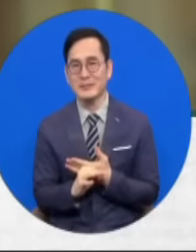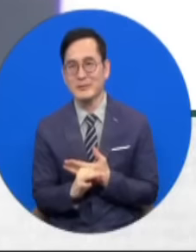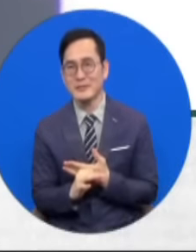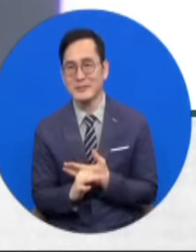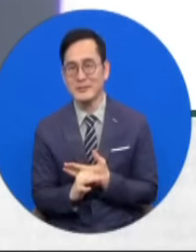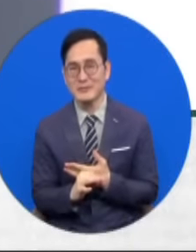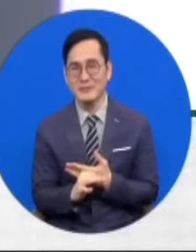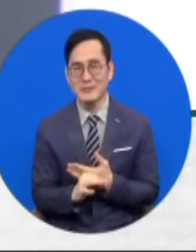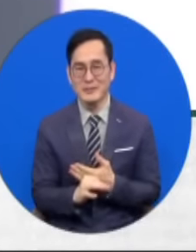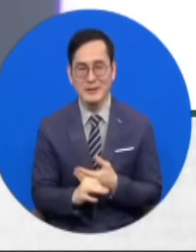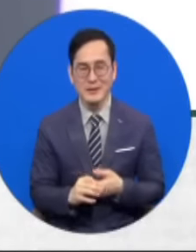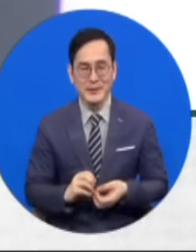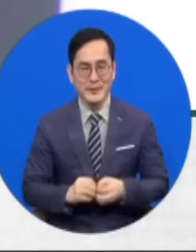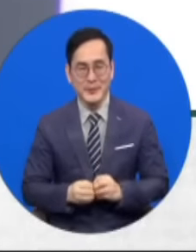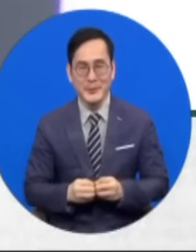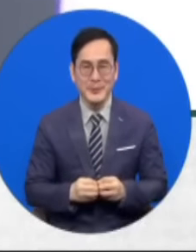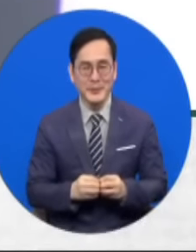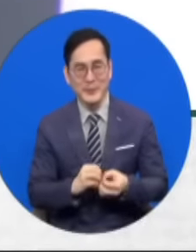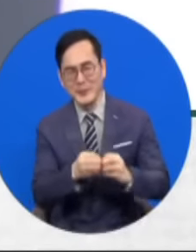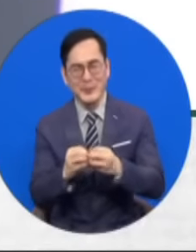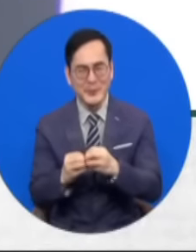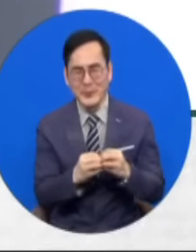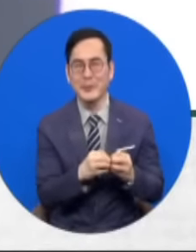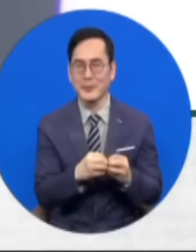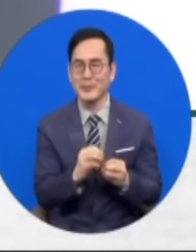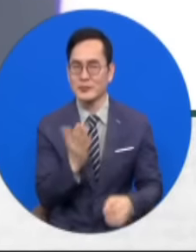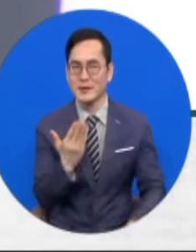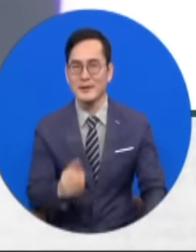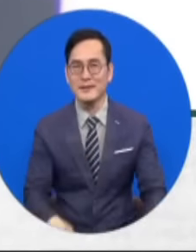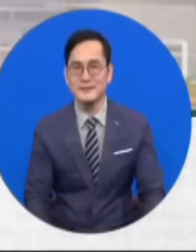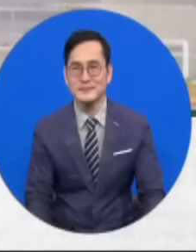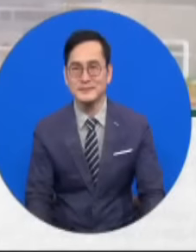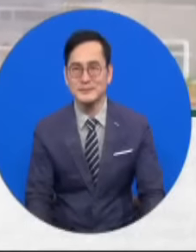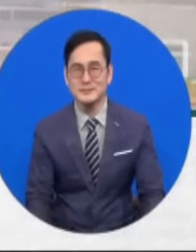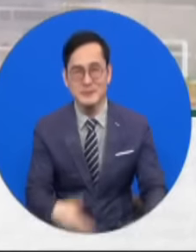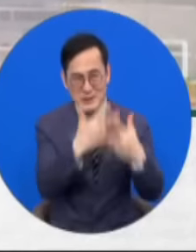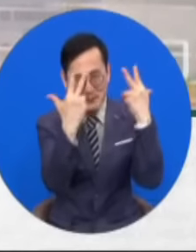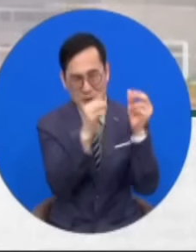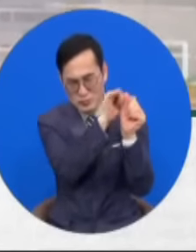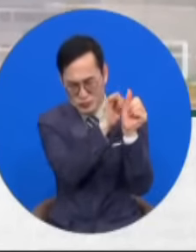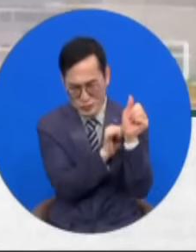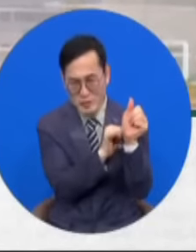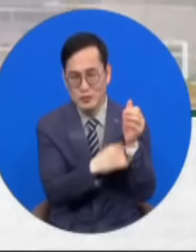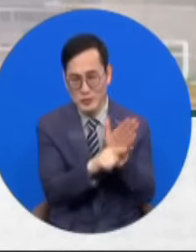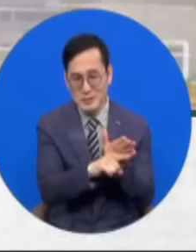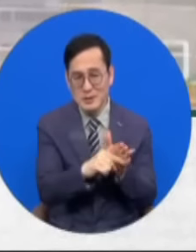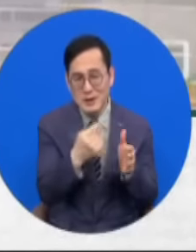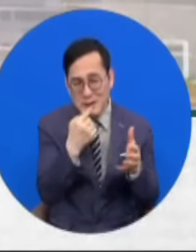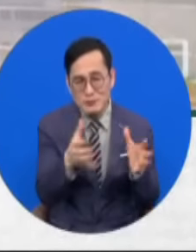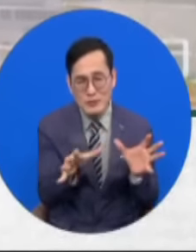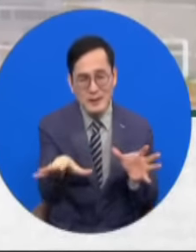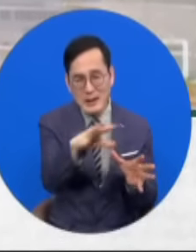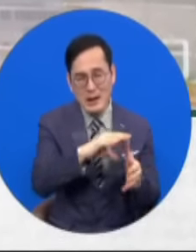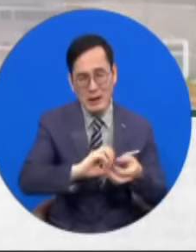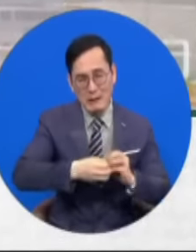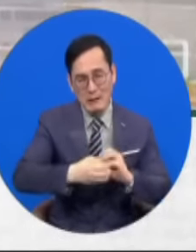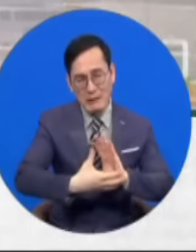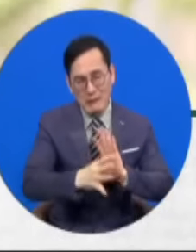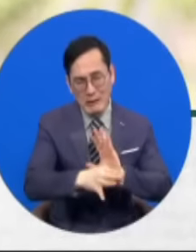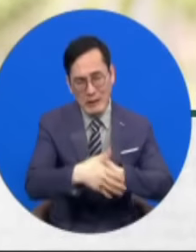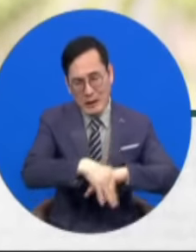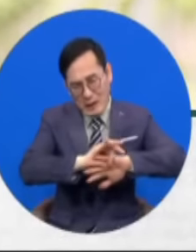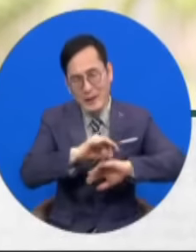몰라하고 있고 그 민주당의 국회를 몰라하고 있고 또 그에게 충성하기 위해 에서 민주당을 몰라고 있고 국회를 왜곡시키는 현상이